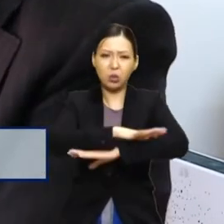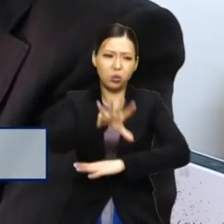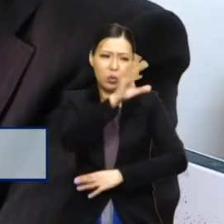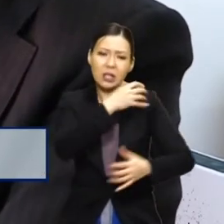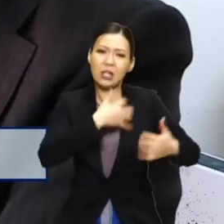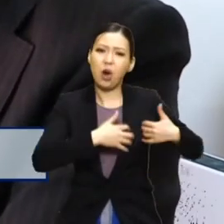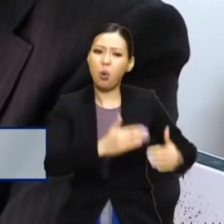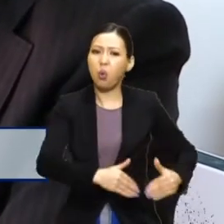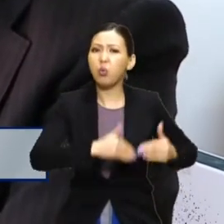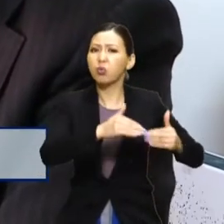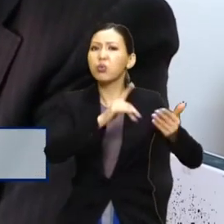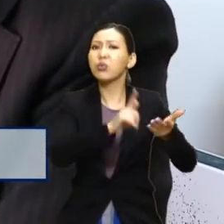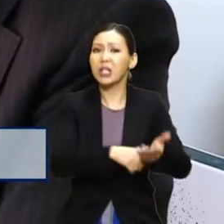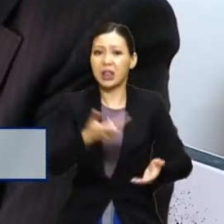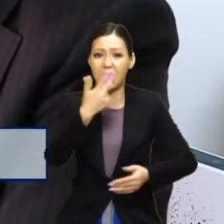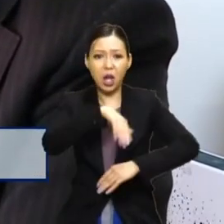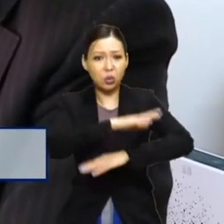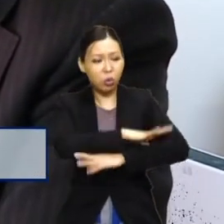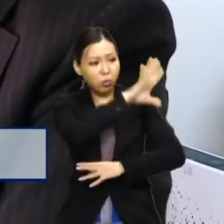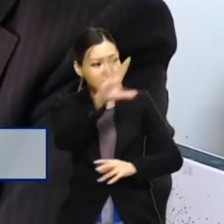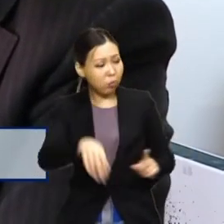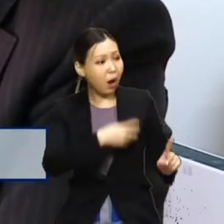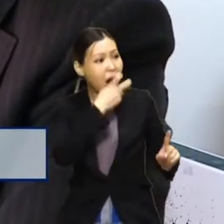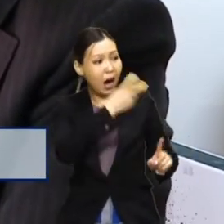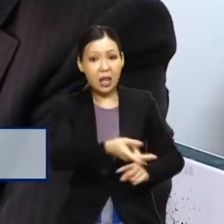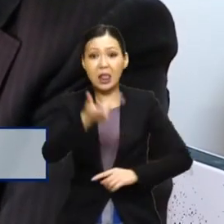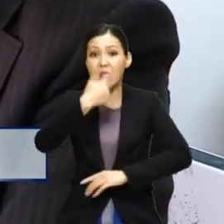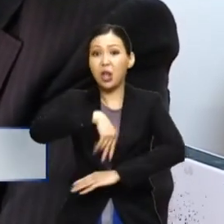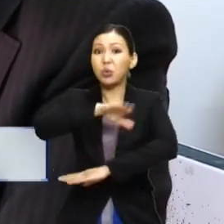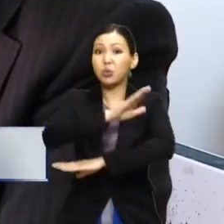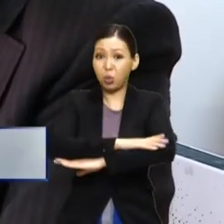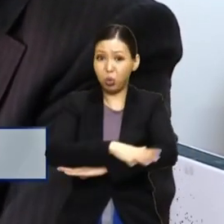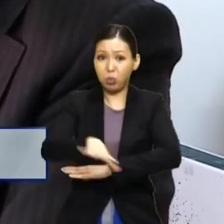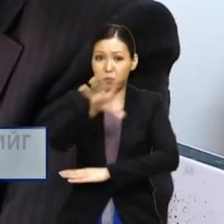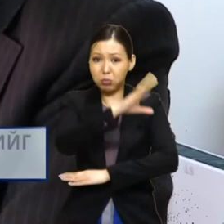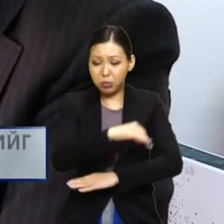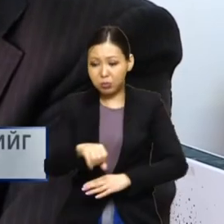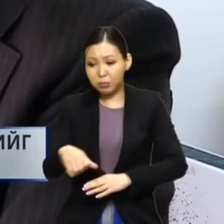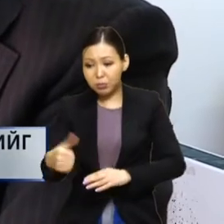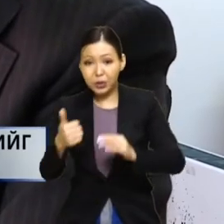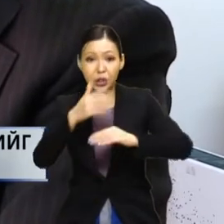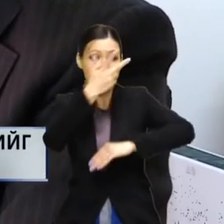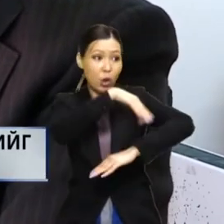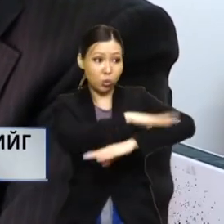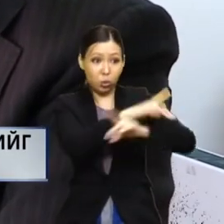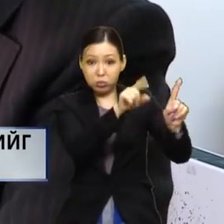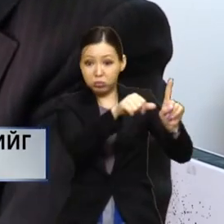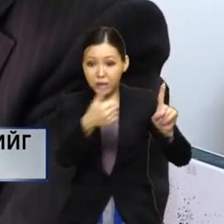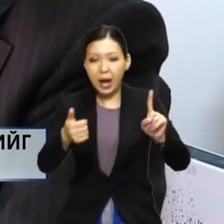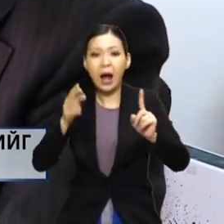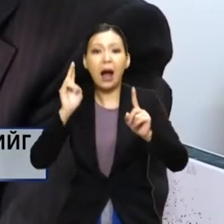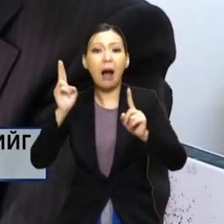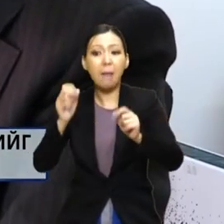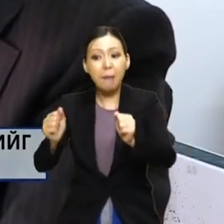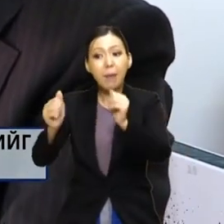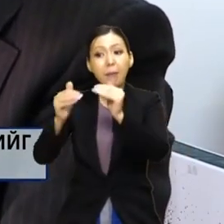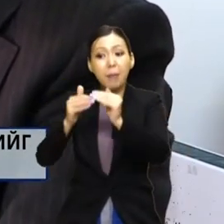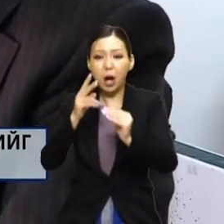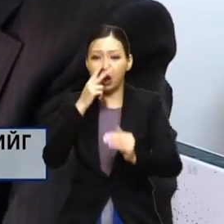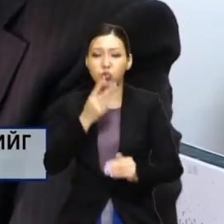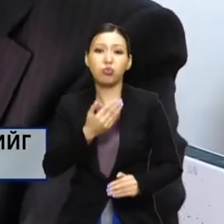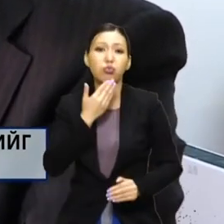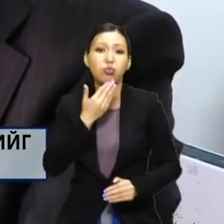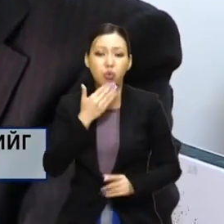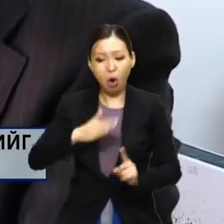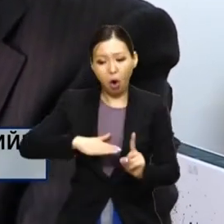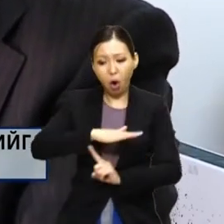Өнөөдөр их сургуулиуд дэр ингээд аваад үзэхэд яг үүндээ бол их сургуулийн дэргэд боожж байгаа гарааны компани гэхэд бол маш цөөхөн байгаа шин. Яг тэр орчин нөхцөл